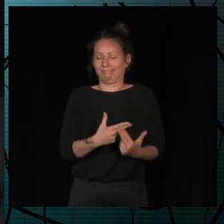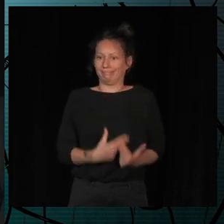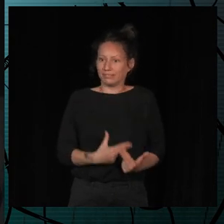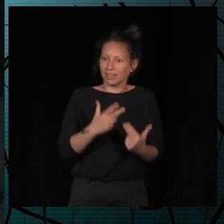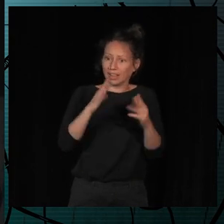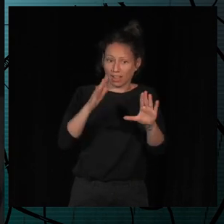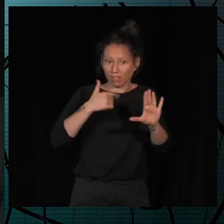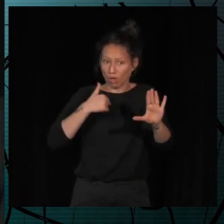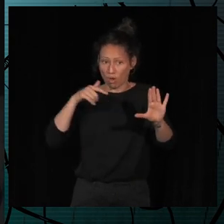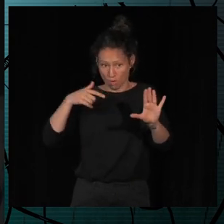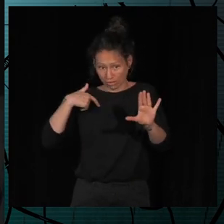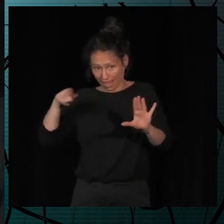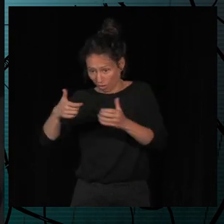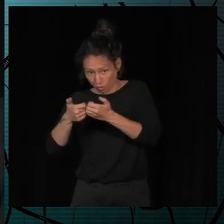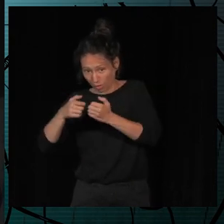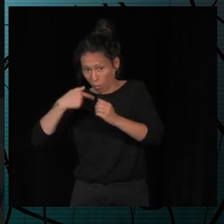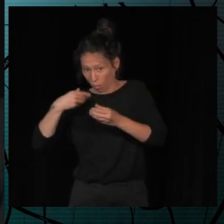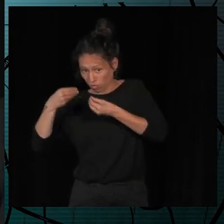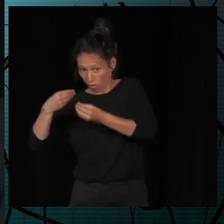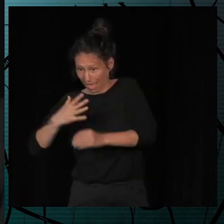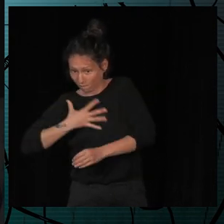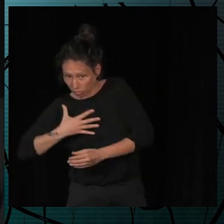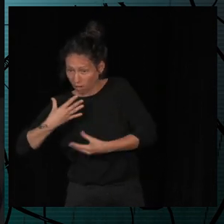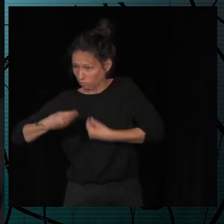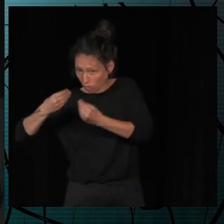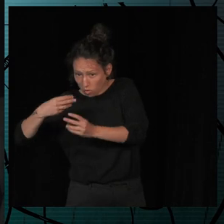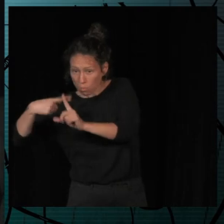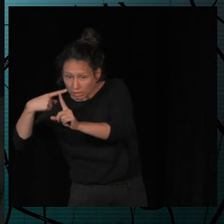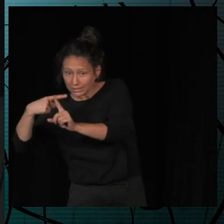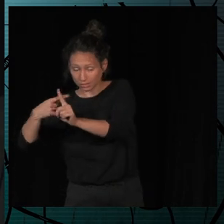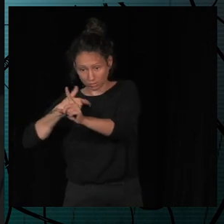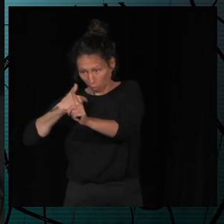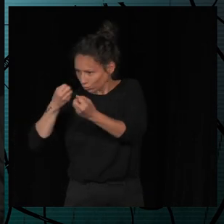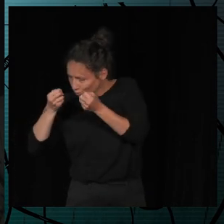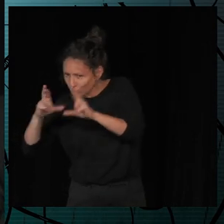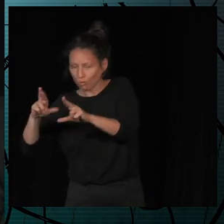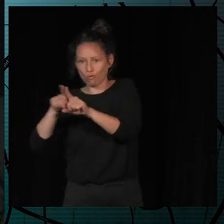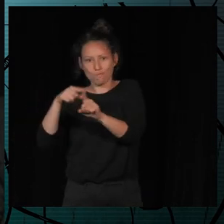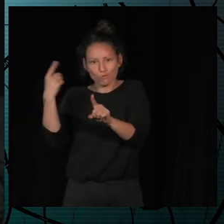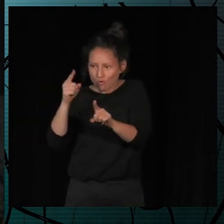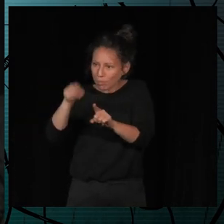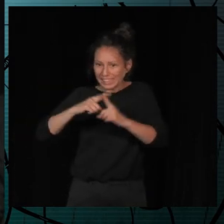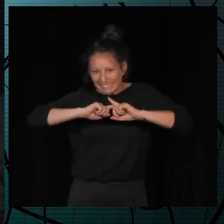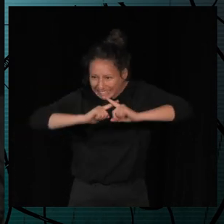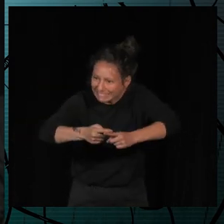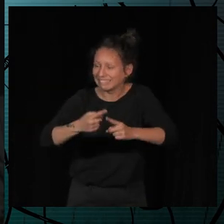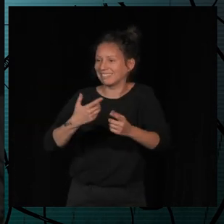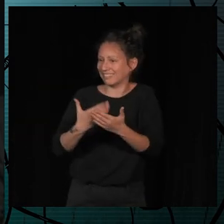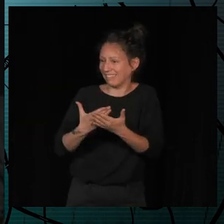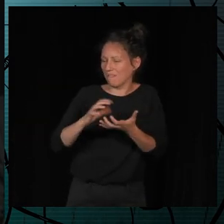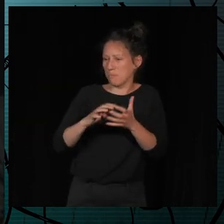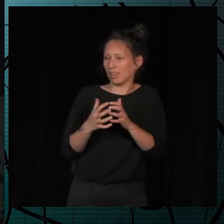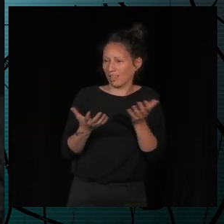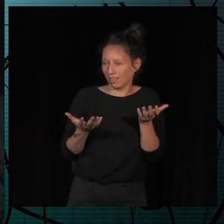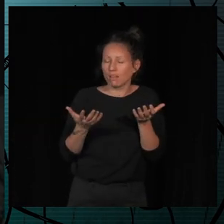dire mais j'ai raison dealler chercher ça et je fais juste pour donner le une une anecdote mais je travaille à la fois sur les jeux de société et sur les jeux